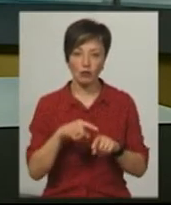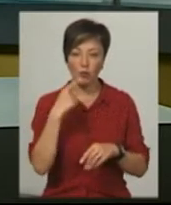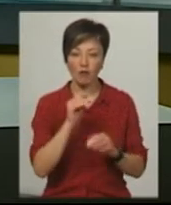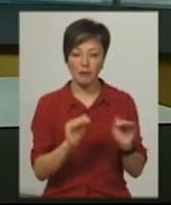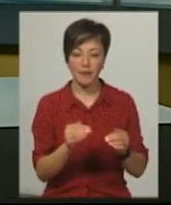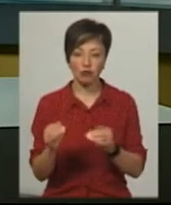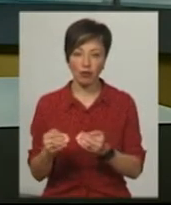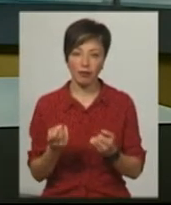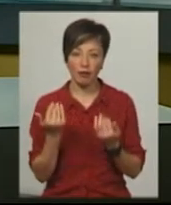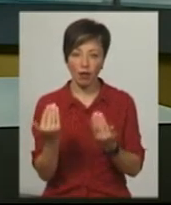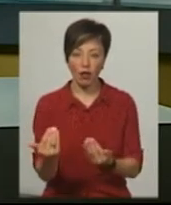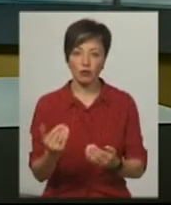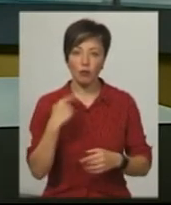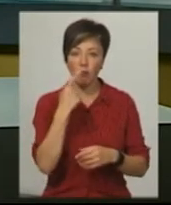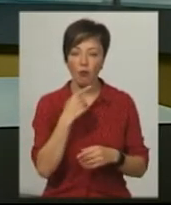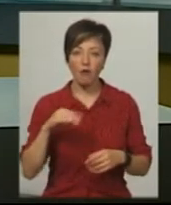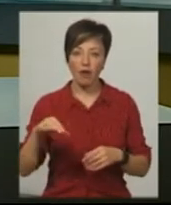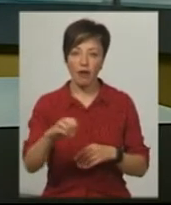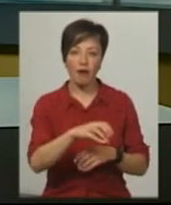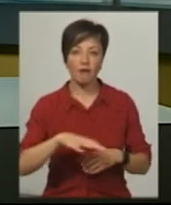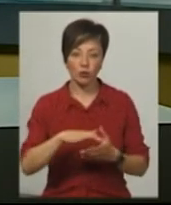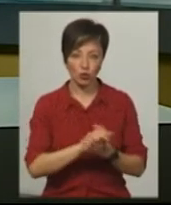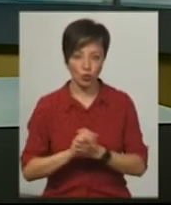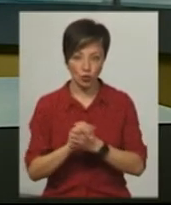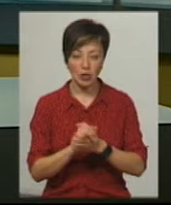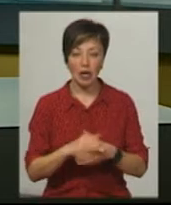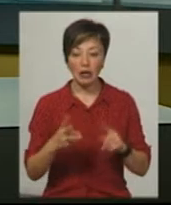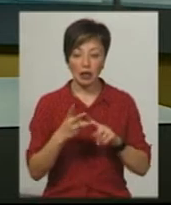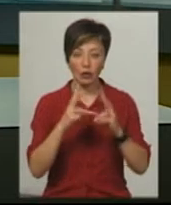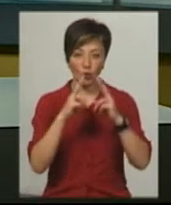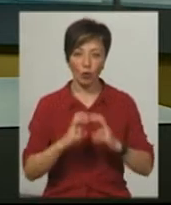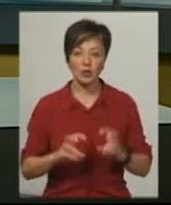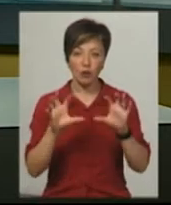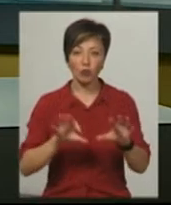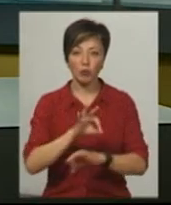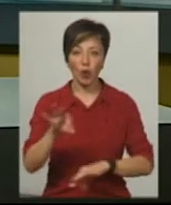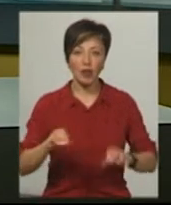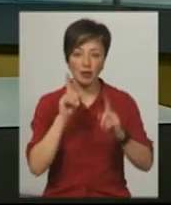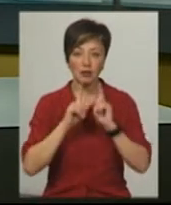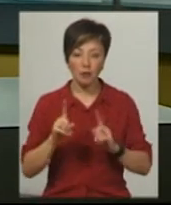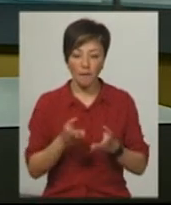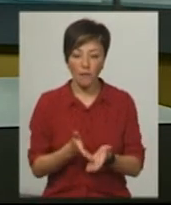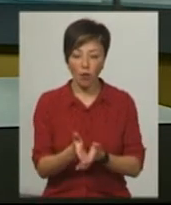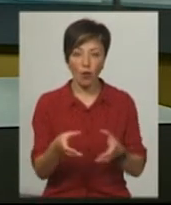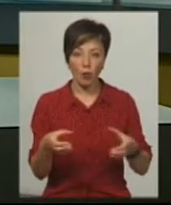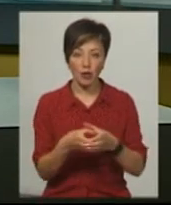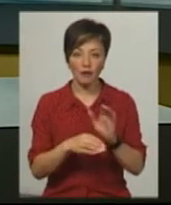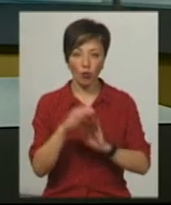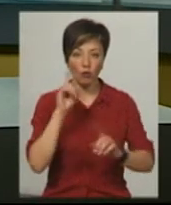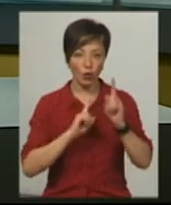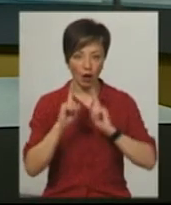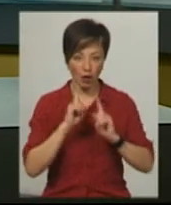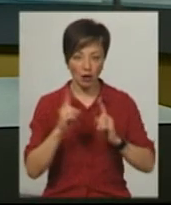меншин, які не належать до мов Європейського Союзу. Під час третього розгляду законопроєкту на засіданні профільного комітету Верховної